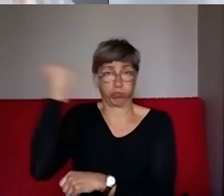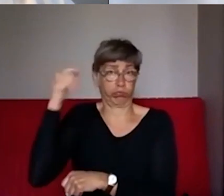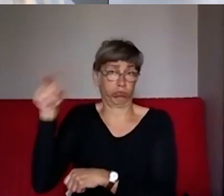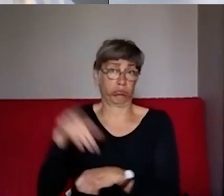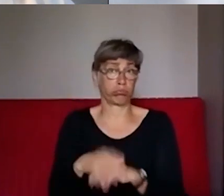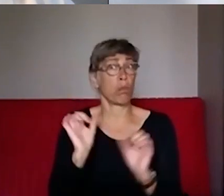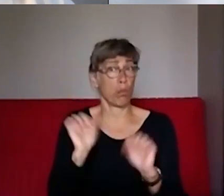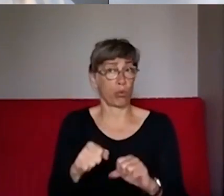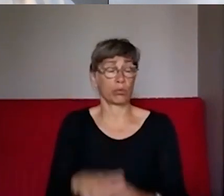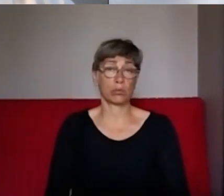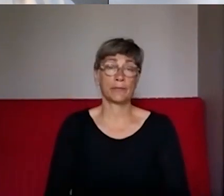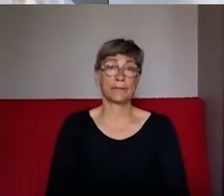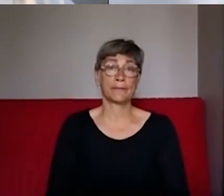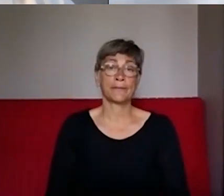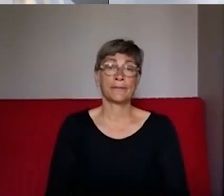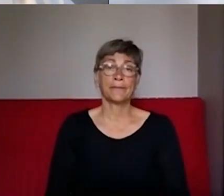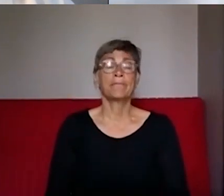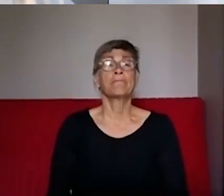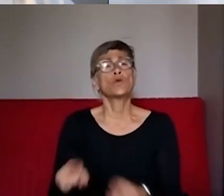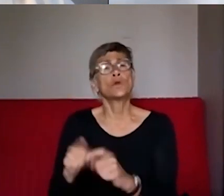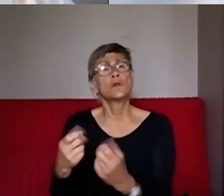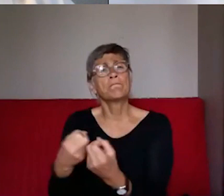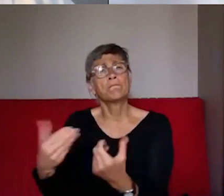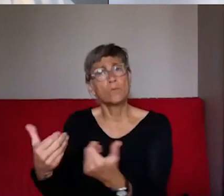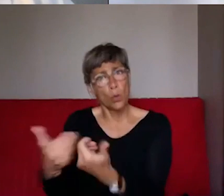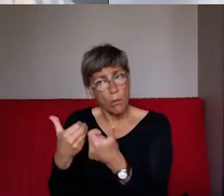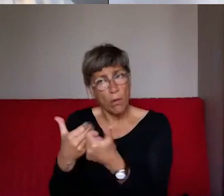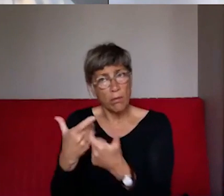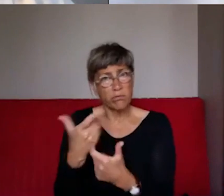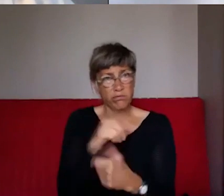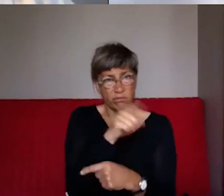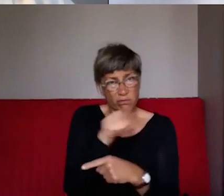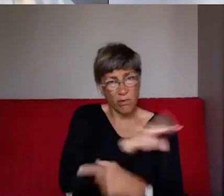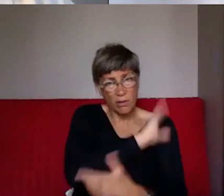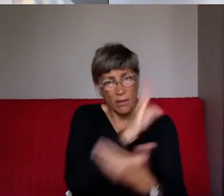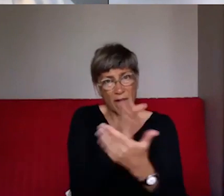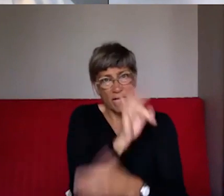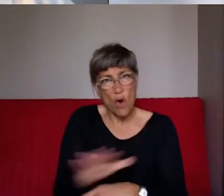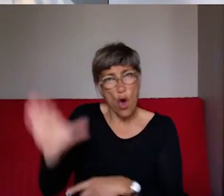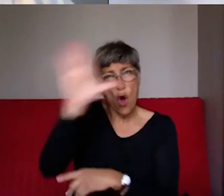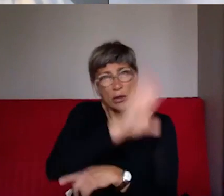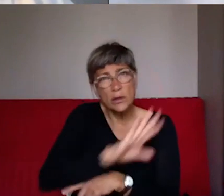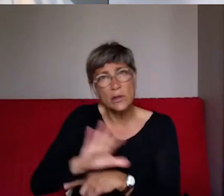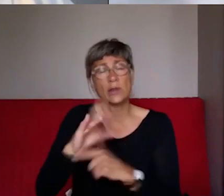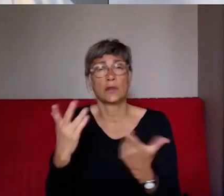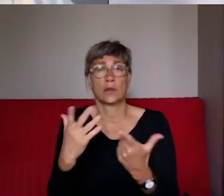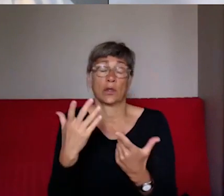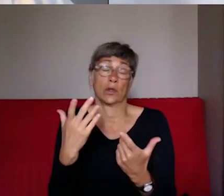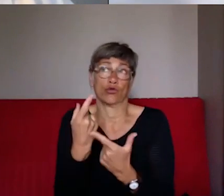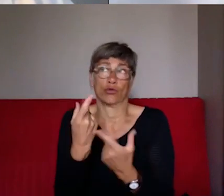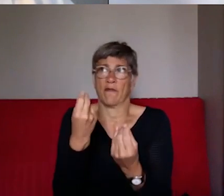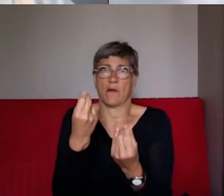D'accord. Alors, on nous demande, intervenez-vous sur toute la France? Quel financement sont mobilisables? C'est toujours la même chose. Hein. C'est